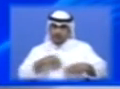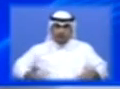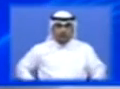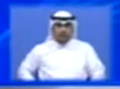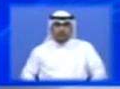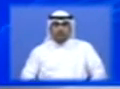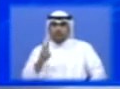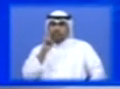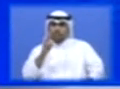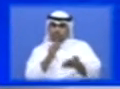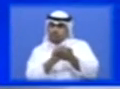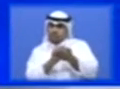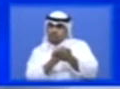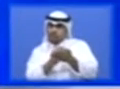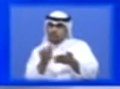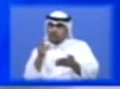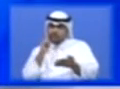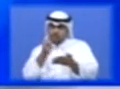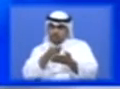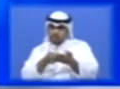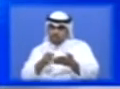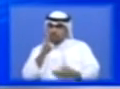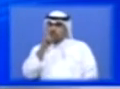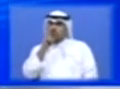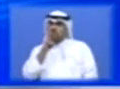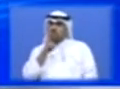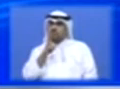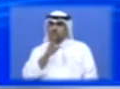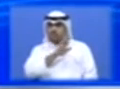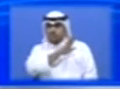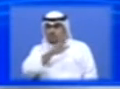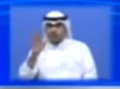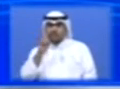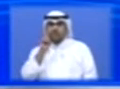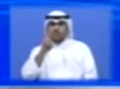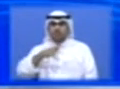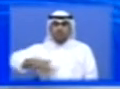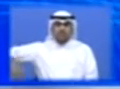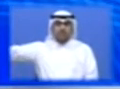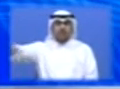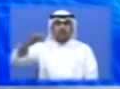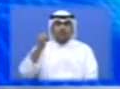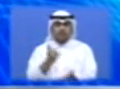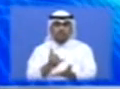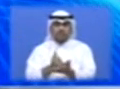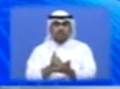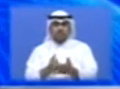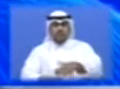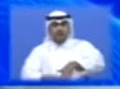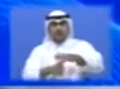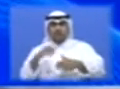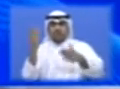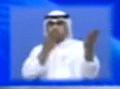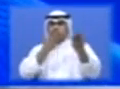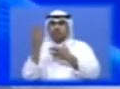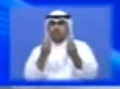على حل أي مشكلة داخل الكنترول، ومن خلال الاستعانة بمدري عموم المناطق التعليمية والوكيل المختص